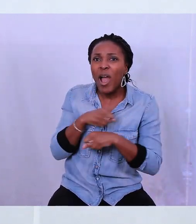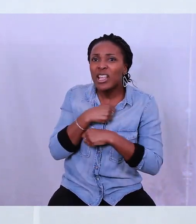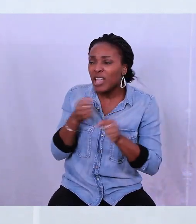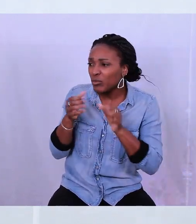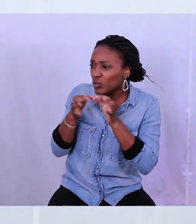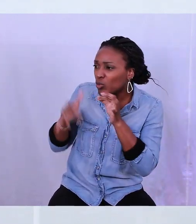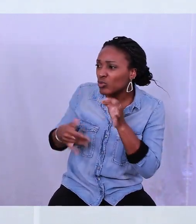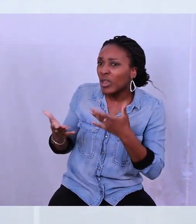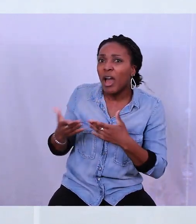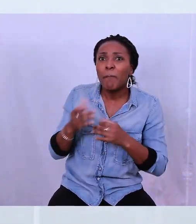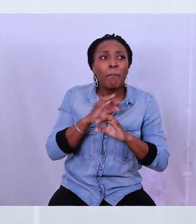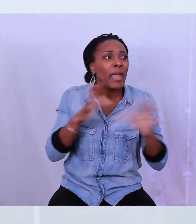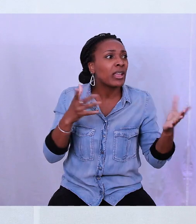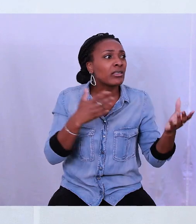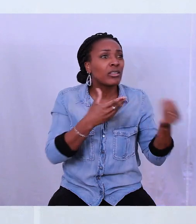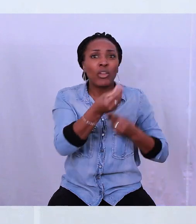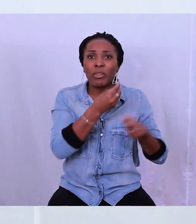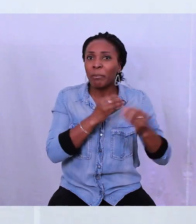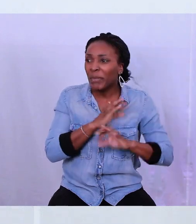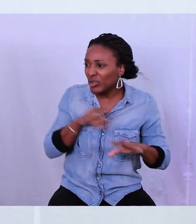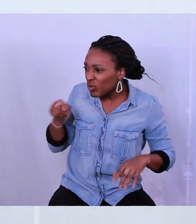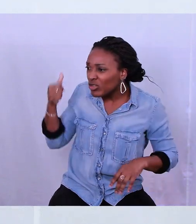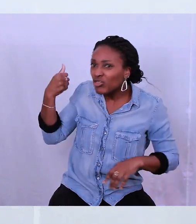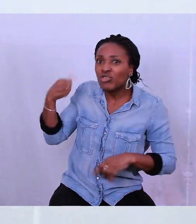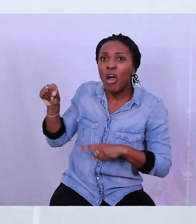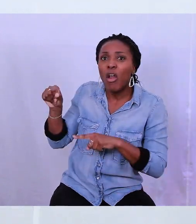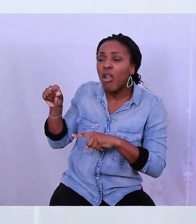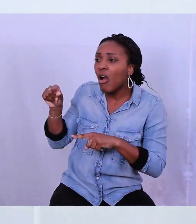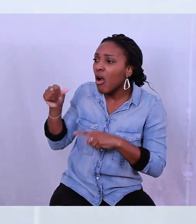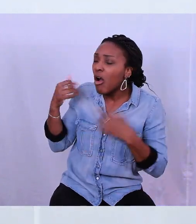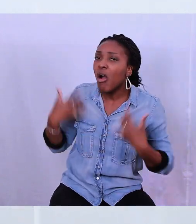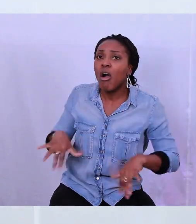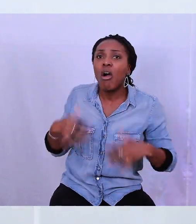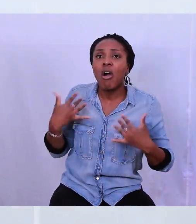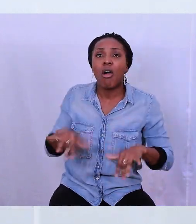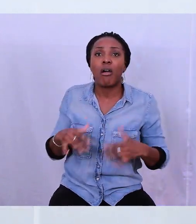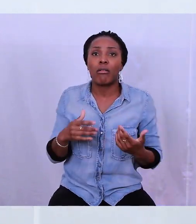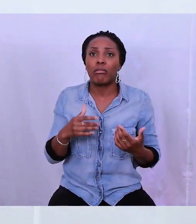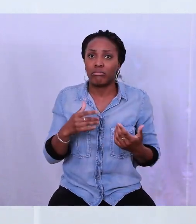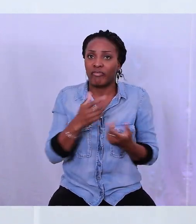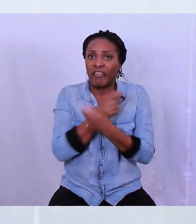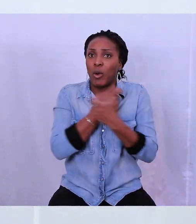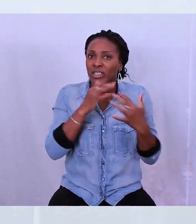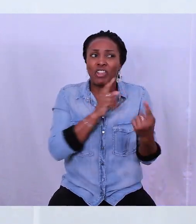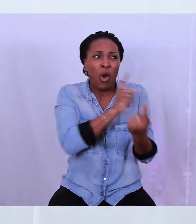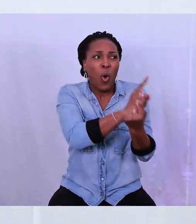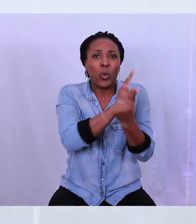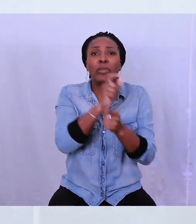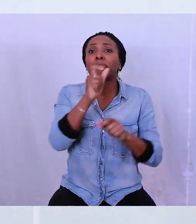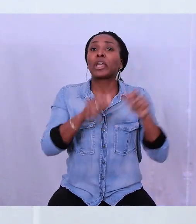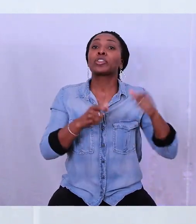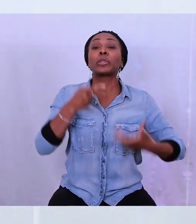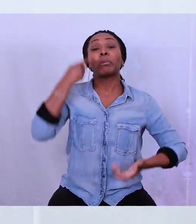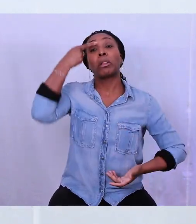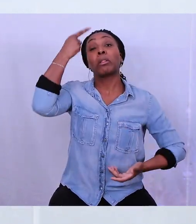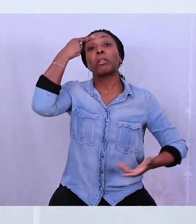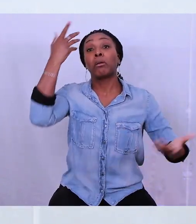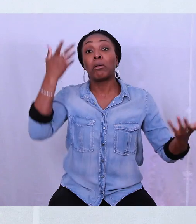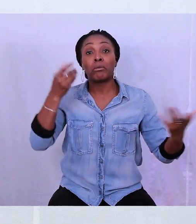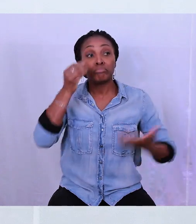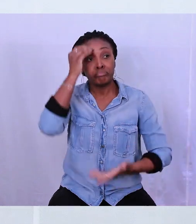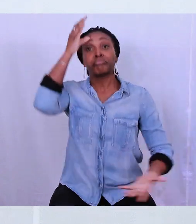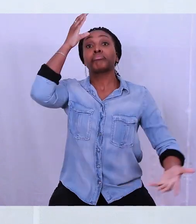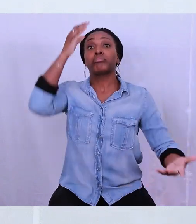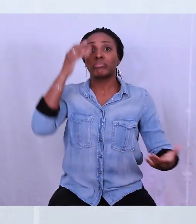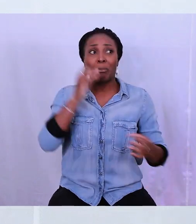pareille. Personne n'y aurait pensé dans son royaume. Pourtant, il avait consulté les sages de l'époque. Il avait consulté les grands de